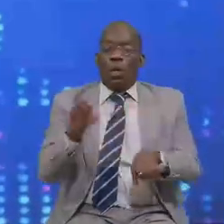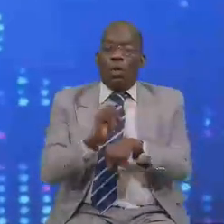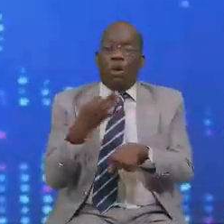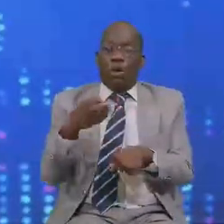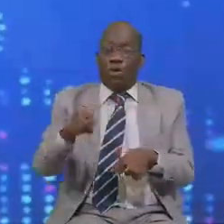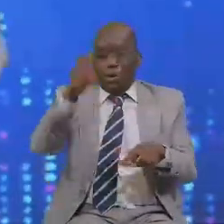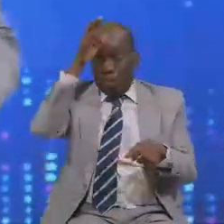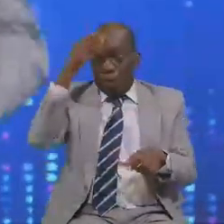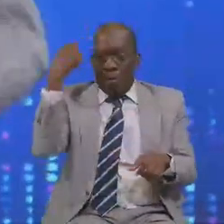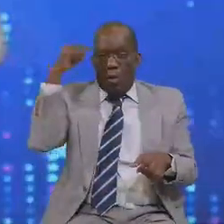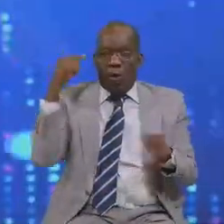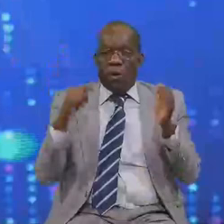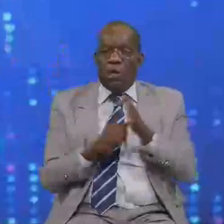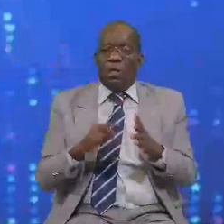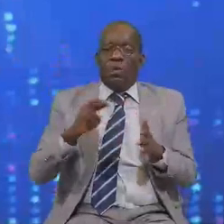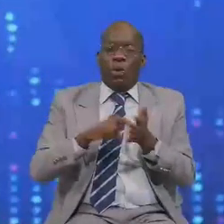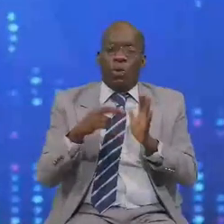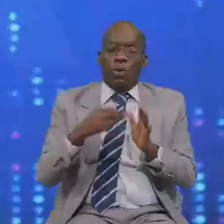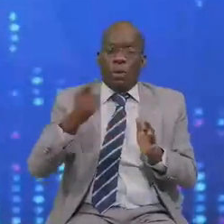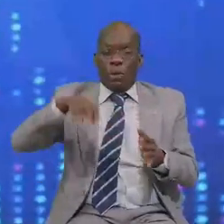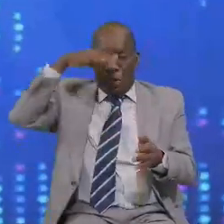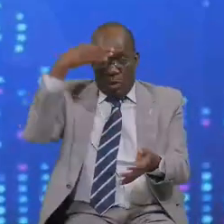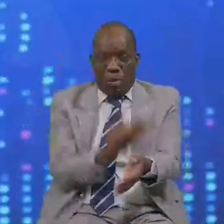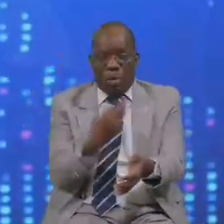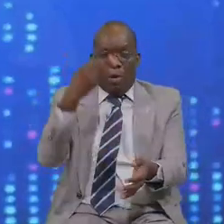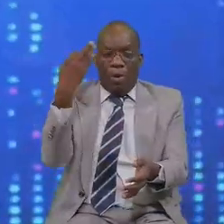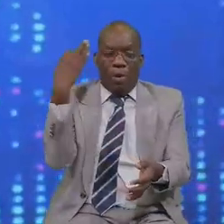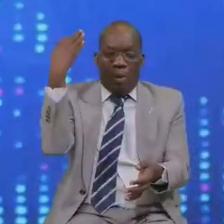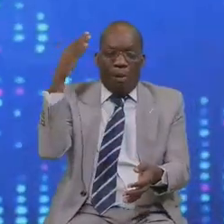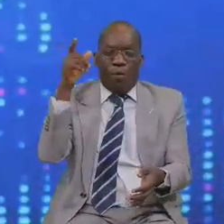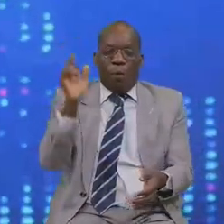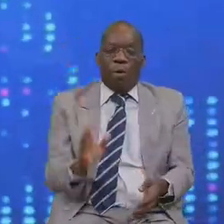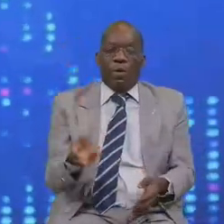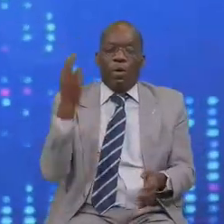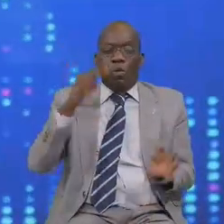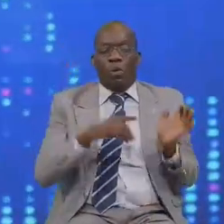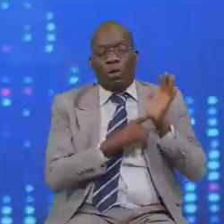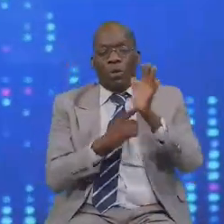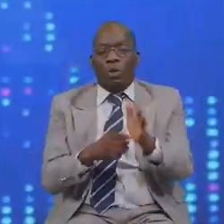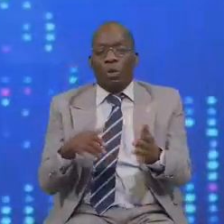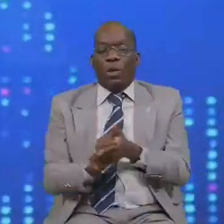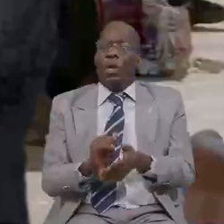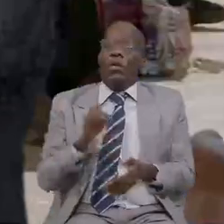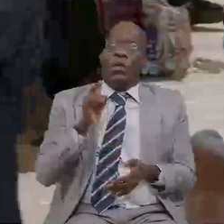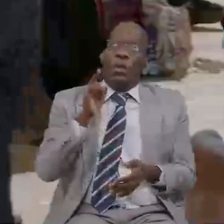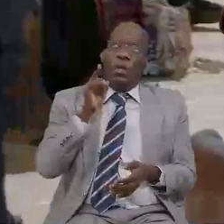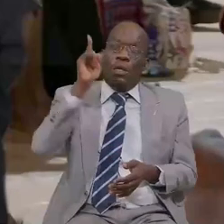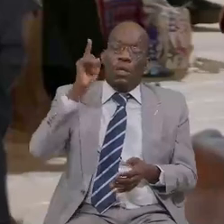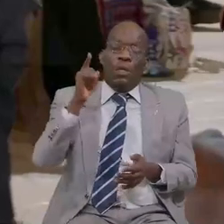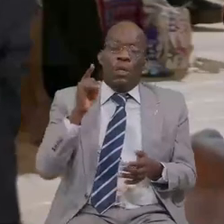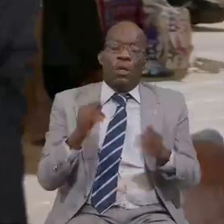de Dieu a paru afin de détruire les œuvres du diable.